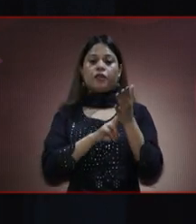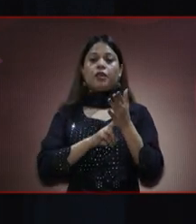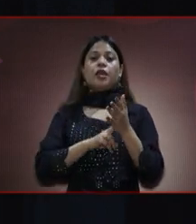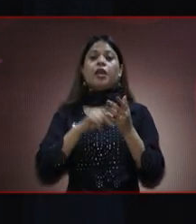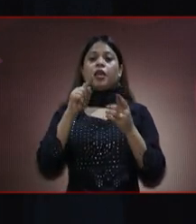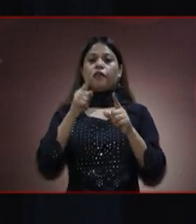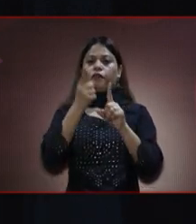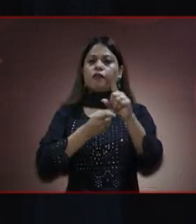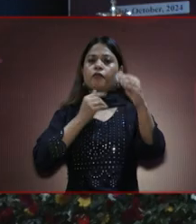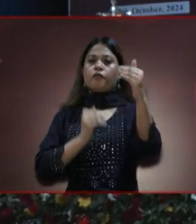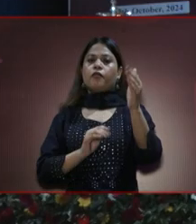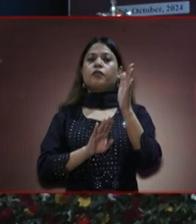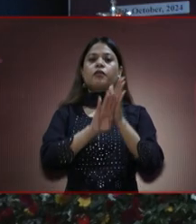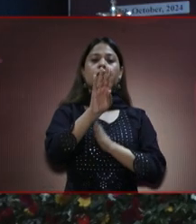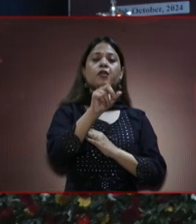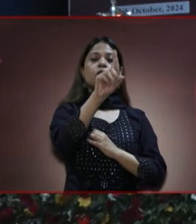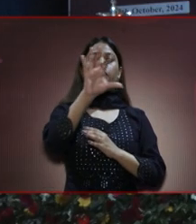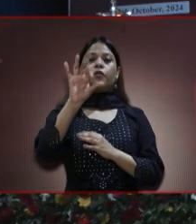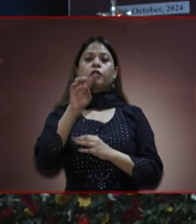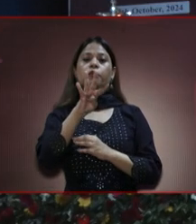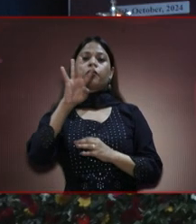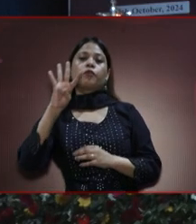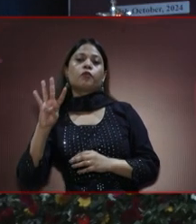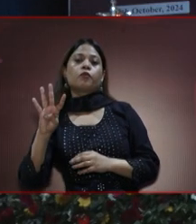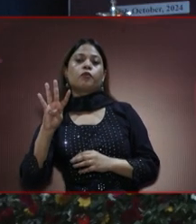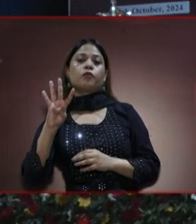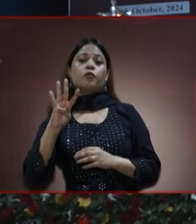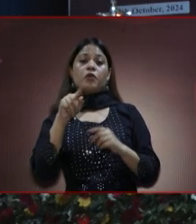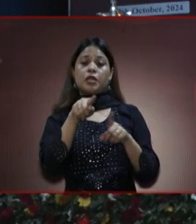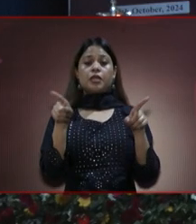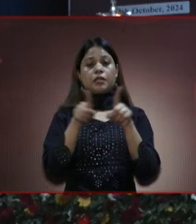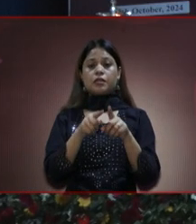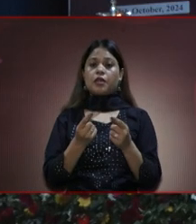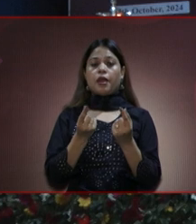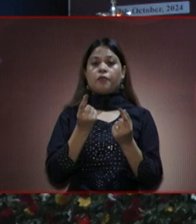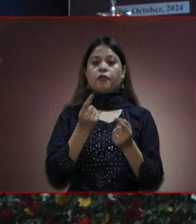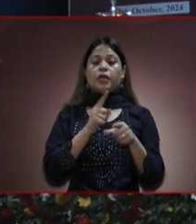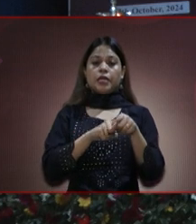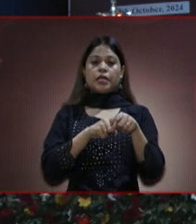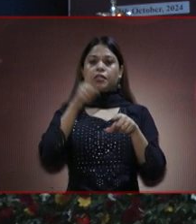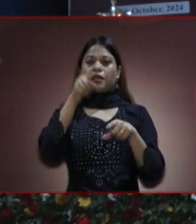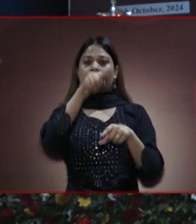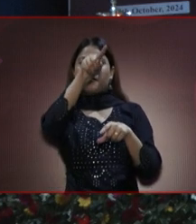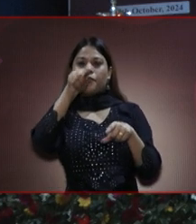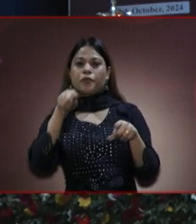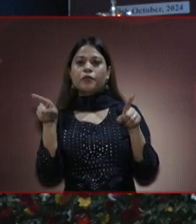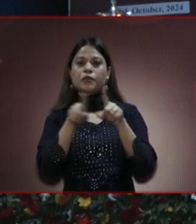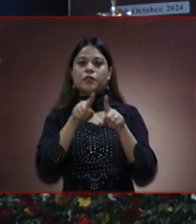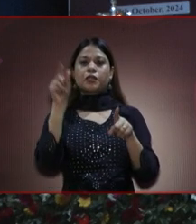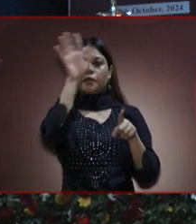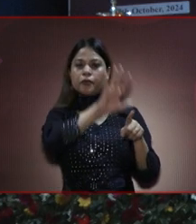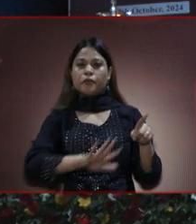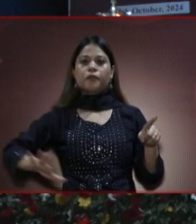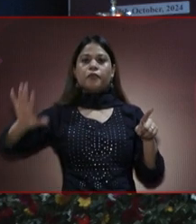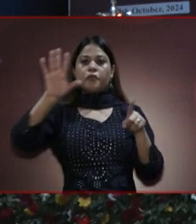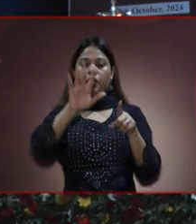वो 19.4% है। तो यदि इस रेट पर हर वर्ष किताबों का जो रेवेन्यू है